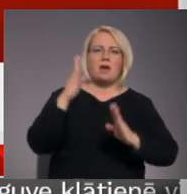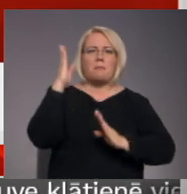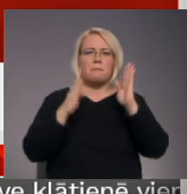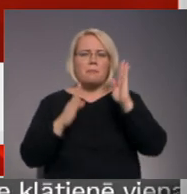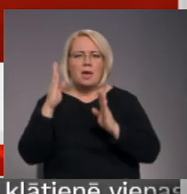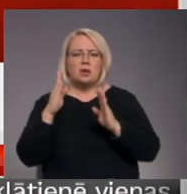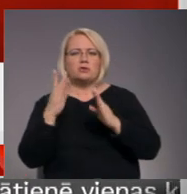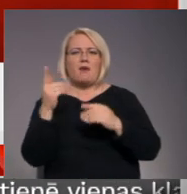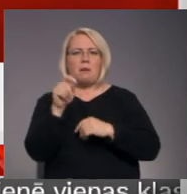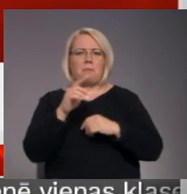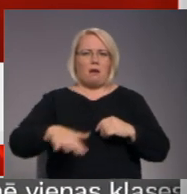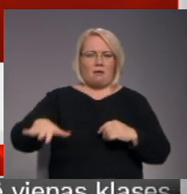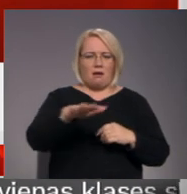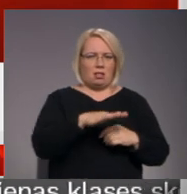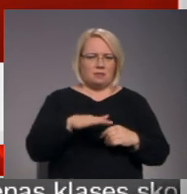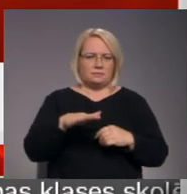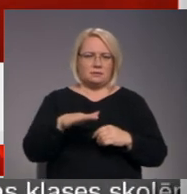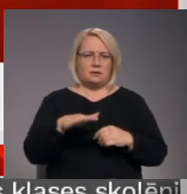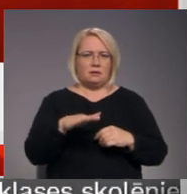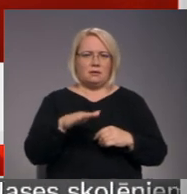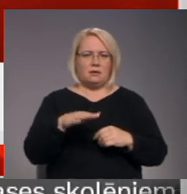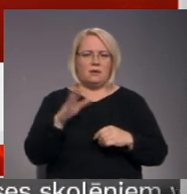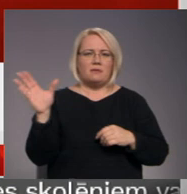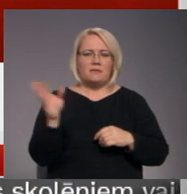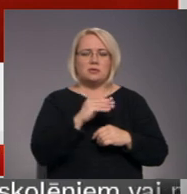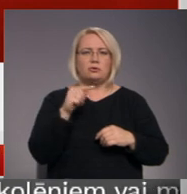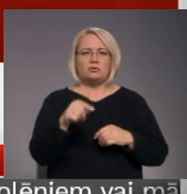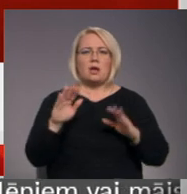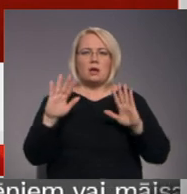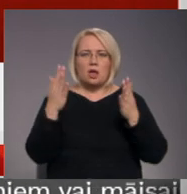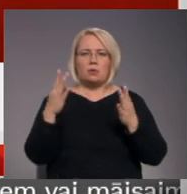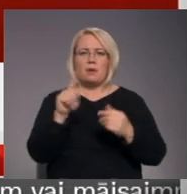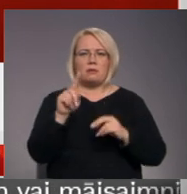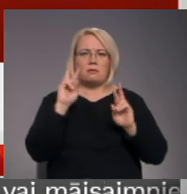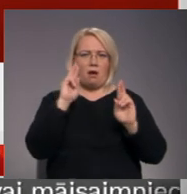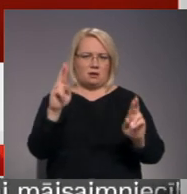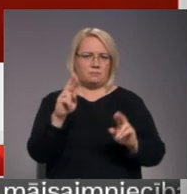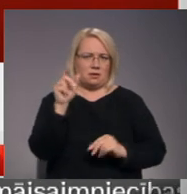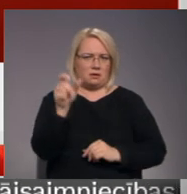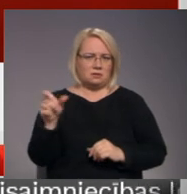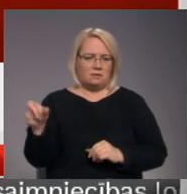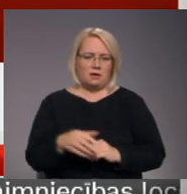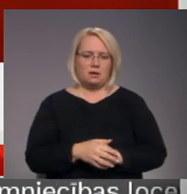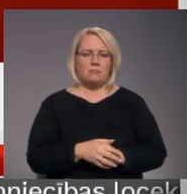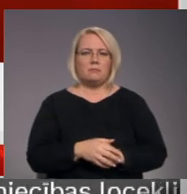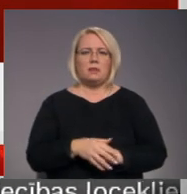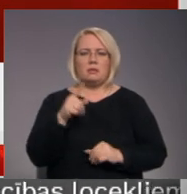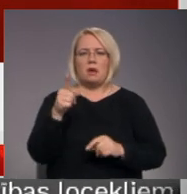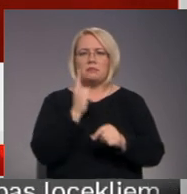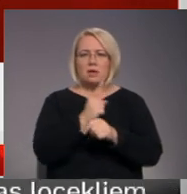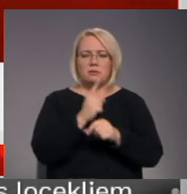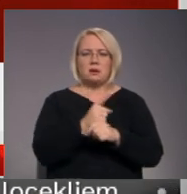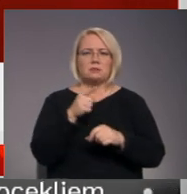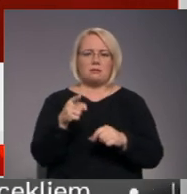jūs pagālums. Viņš viso šajā gadījumā būtu jārespektē, kad nedrīkst